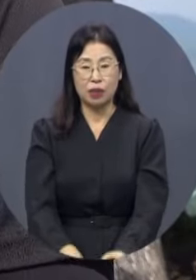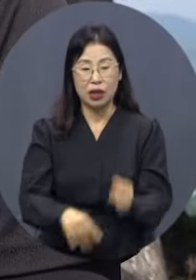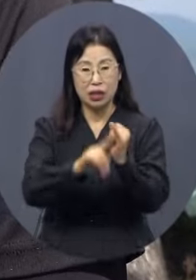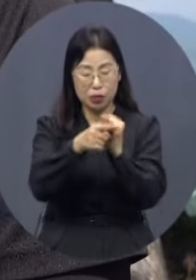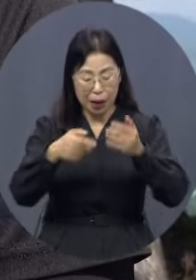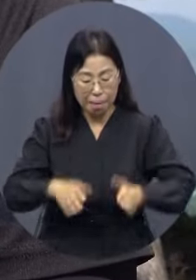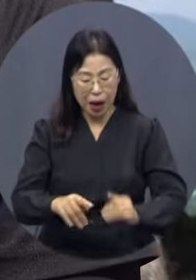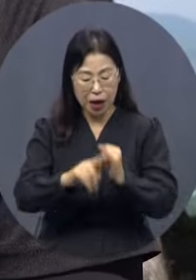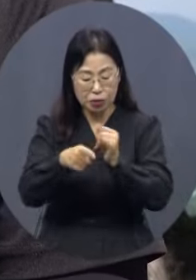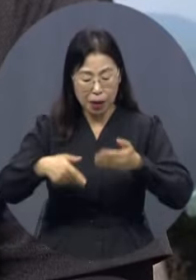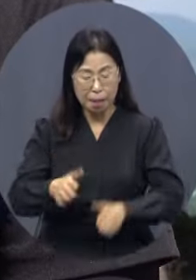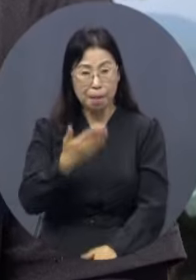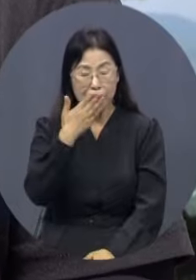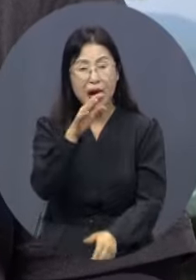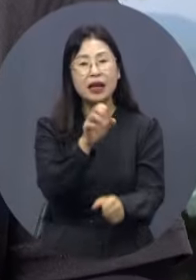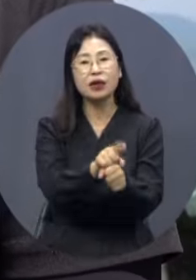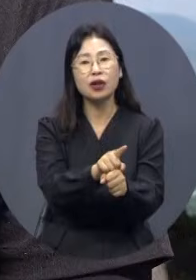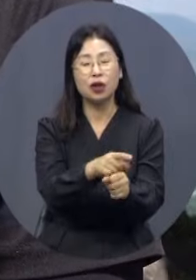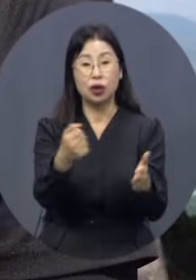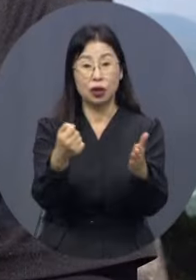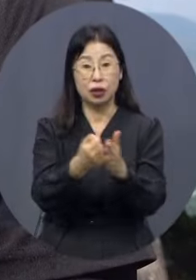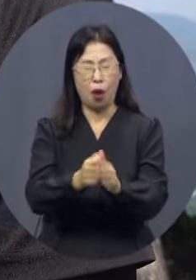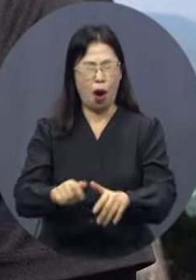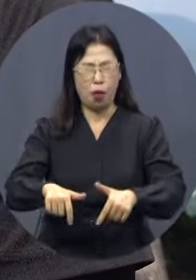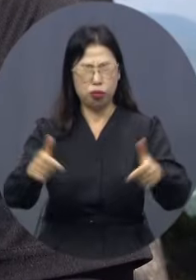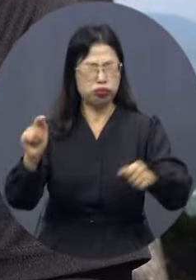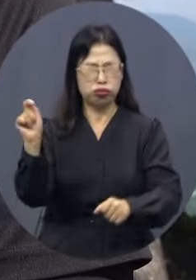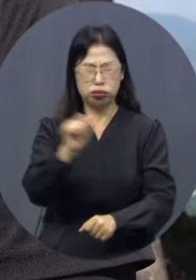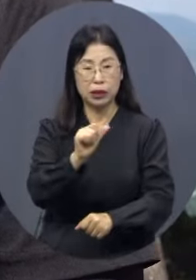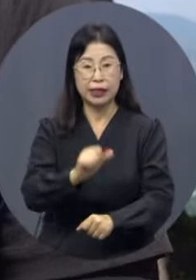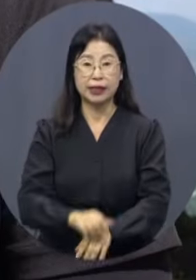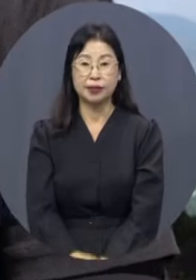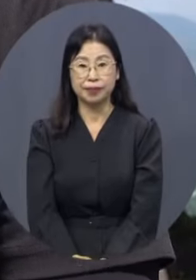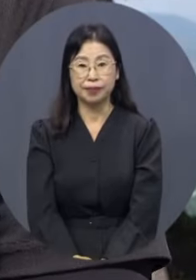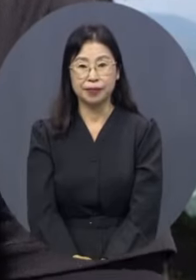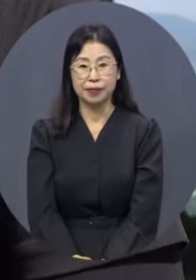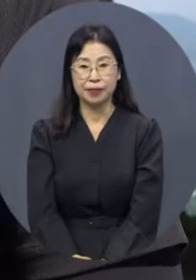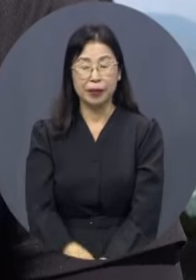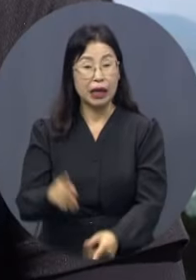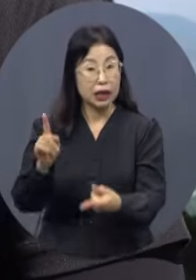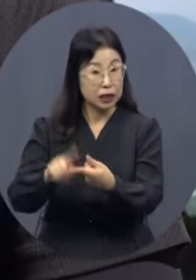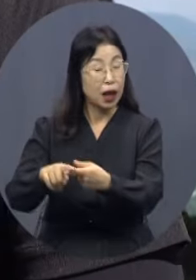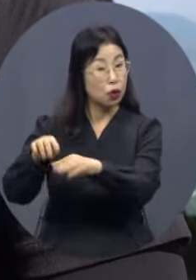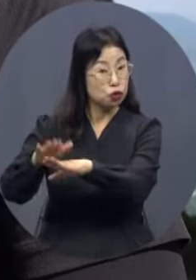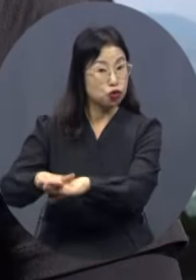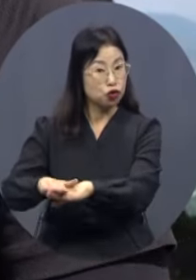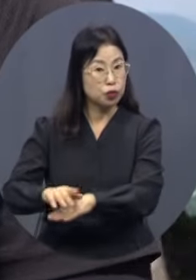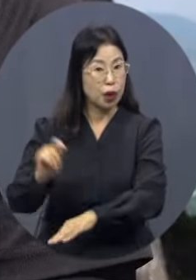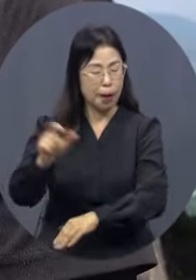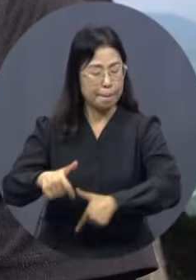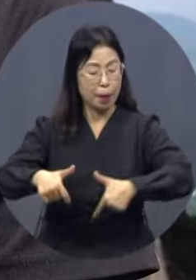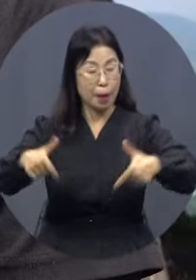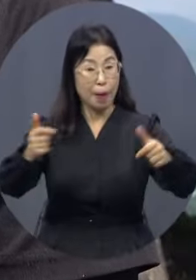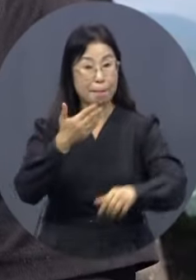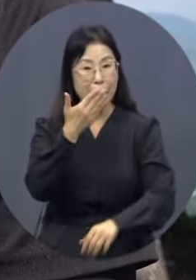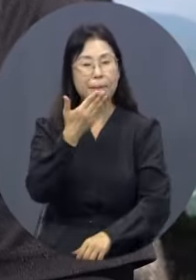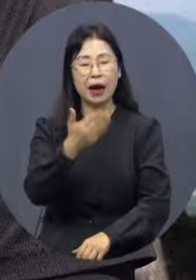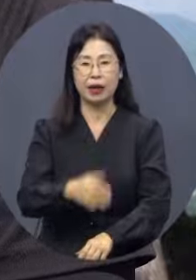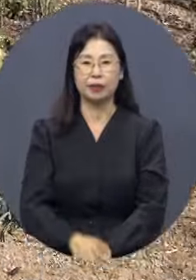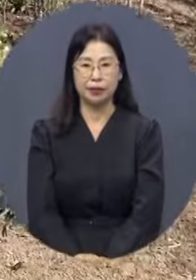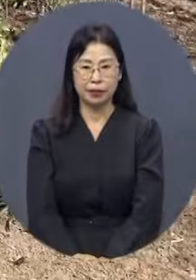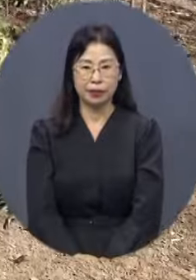가능한 개체적 특징이 있기 때문에 이제 번식 속도가 매우 빠르기 때문에 이제 그대로 경우에 급격하게 증가할 것으로